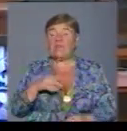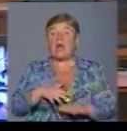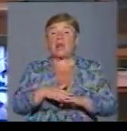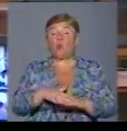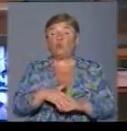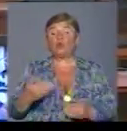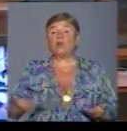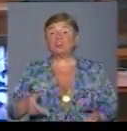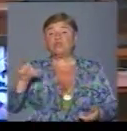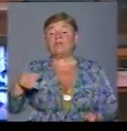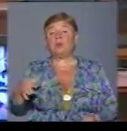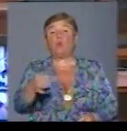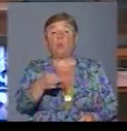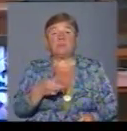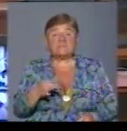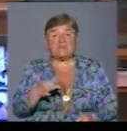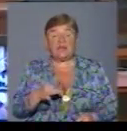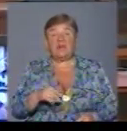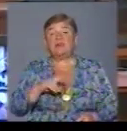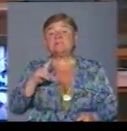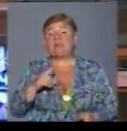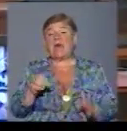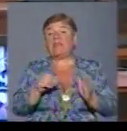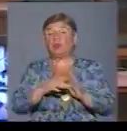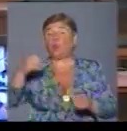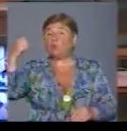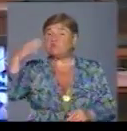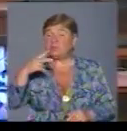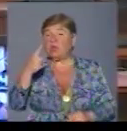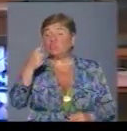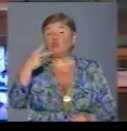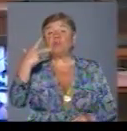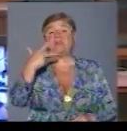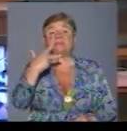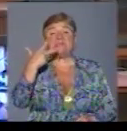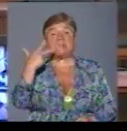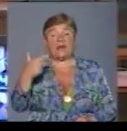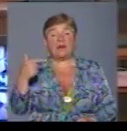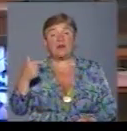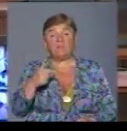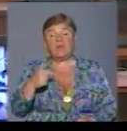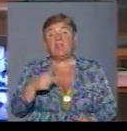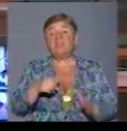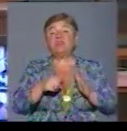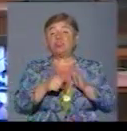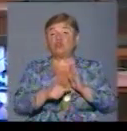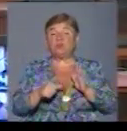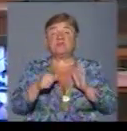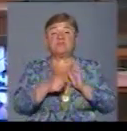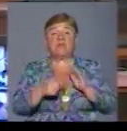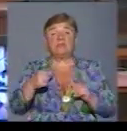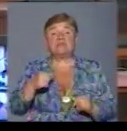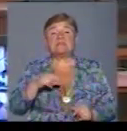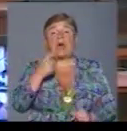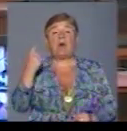області. Середній розмір монетизованої суми за електропостачання становить 133 гривні та 648 гривень за газ. Нині